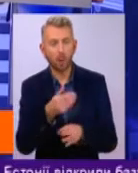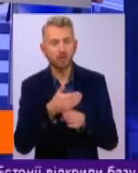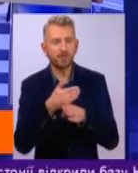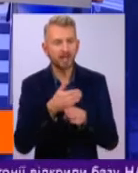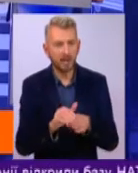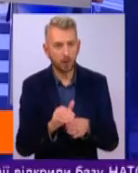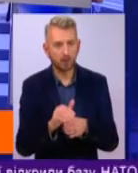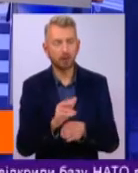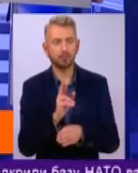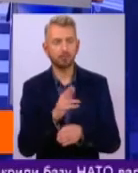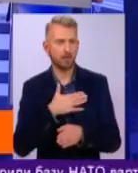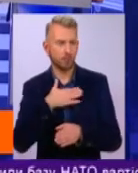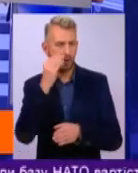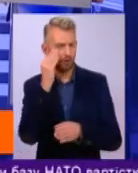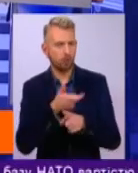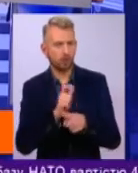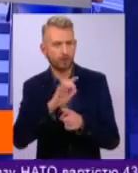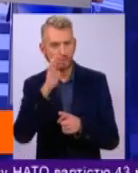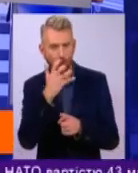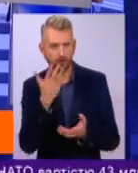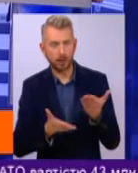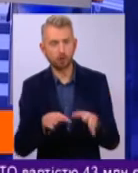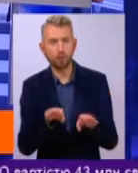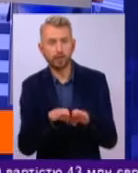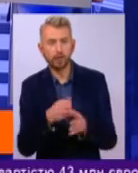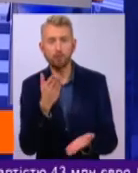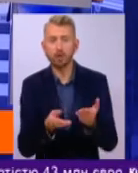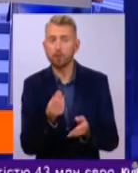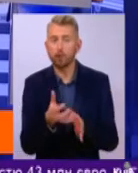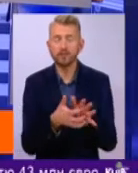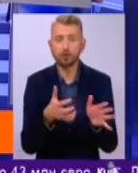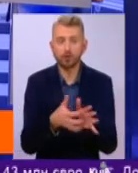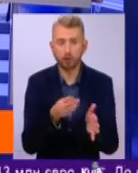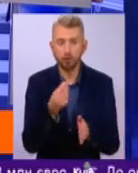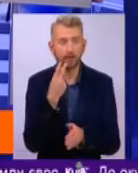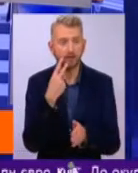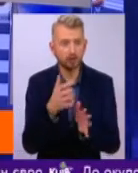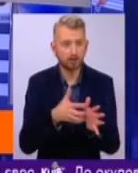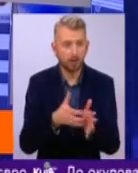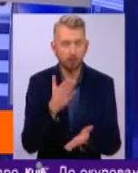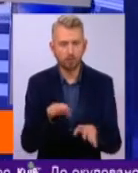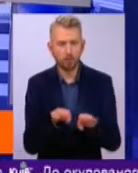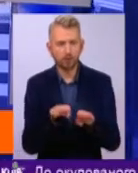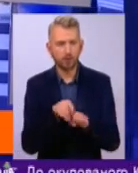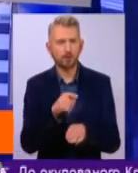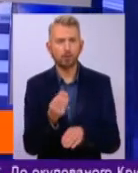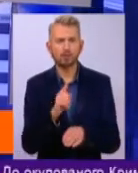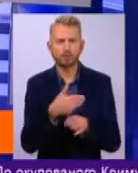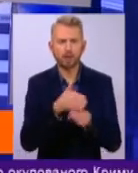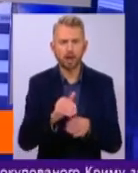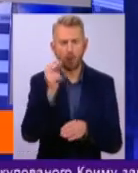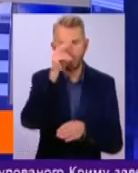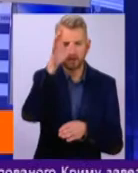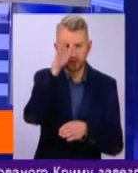виділяються, як на мене, досить серйозні. Якщо порівнювати, можливо, їх недостатньо, тому що коштів завжди недостатньо. Але якщо порівнювати з тими коштами, які виділяються на освіту, на